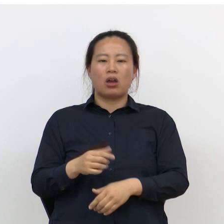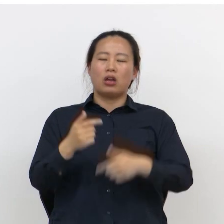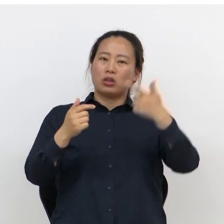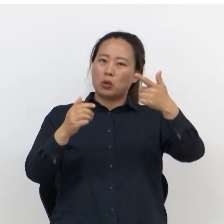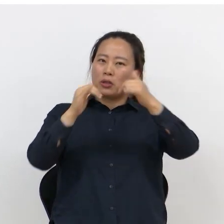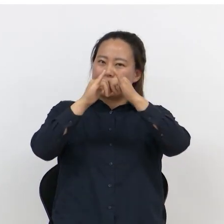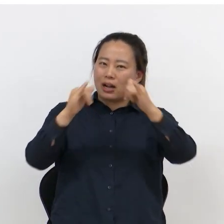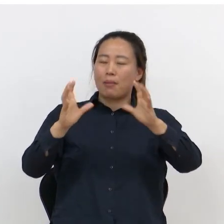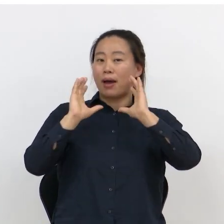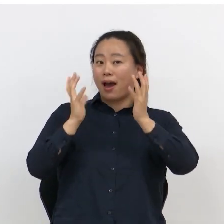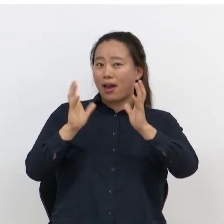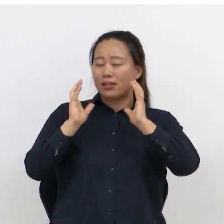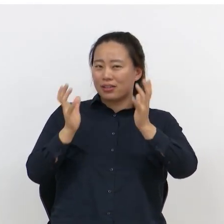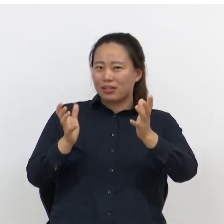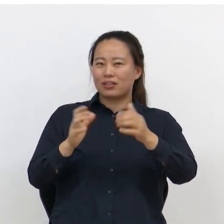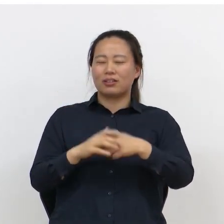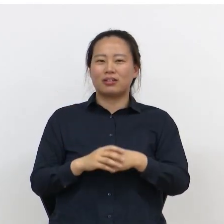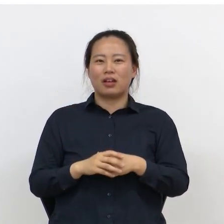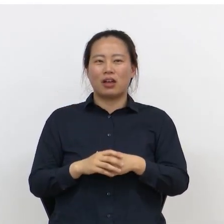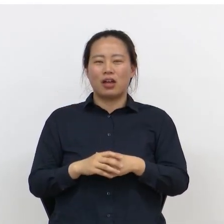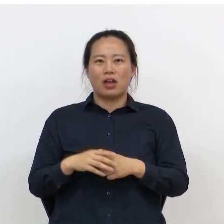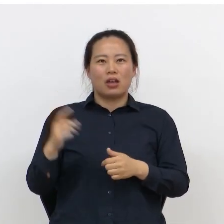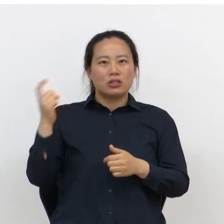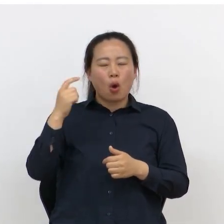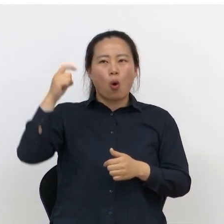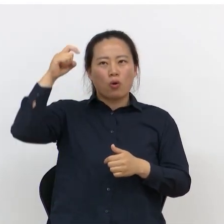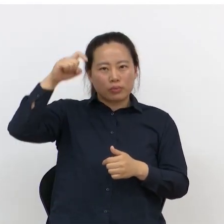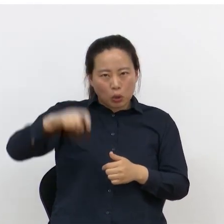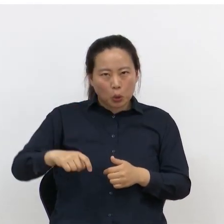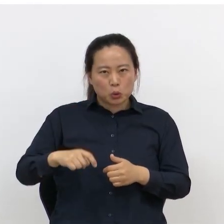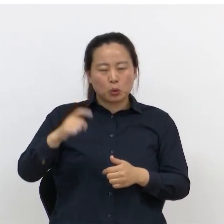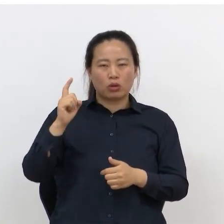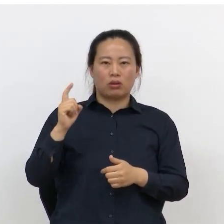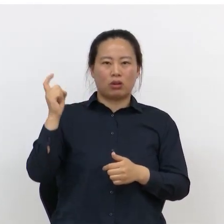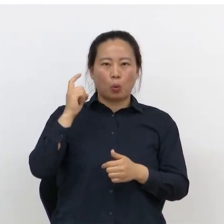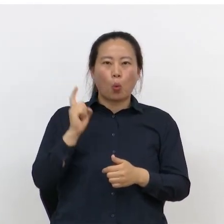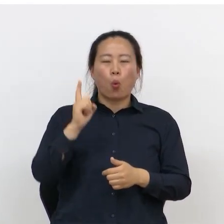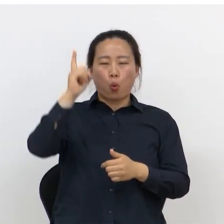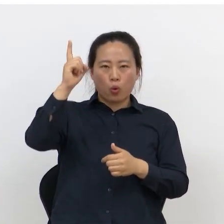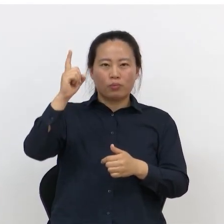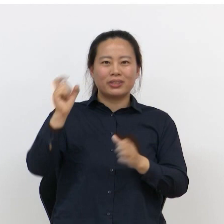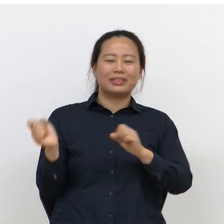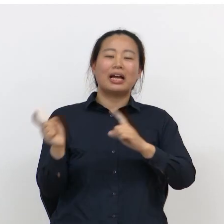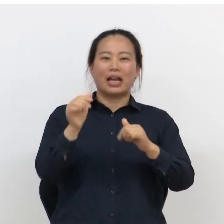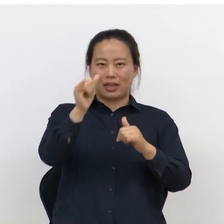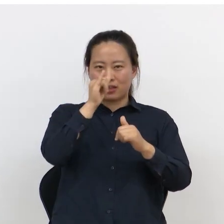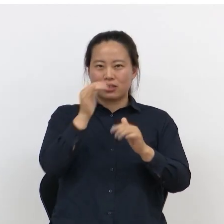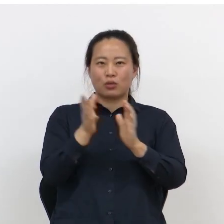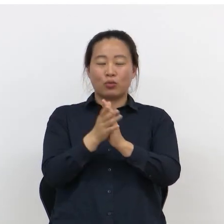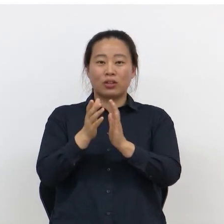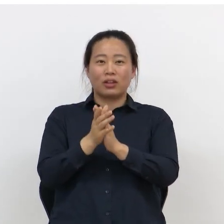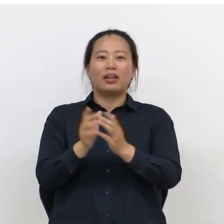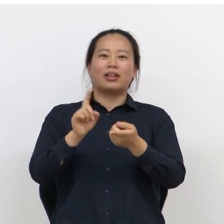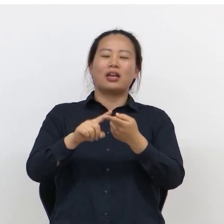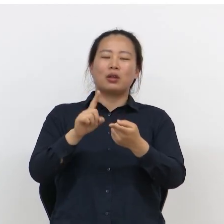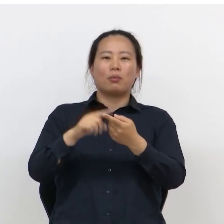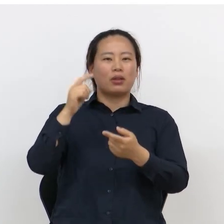이제 저음은 살아있고 고음이 떨어진 이런 애들을 대상으로 이제 EAS를 시행하고 음악 청취에 대해서